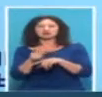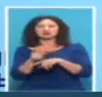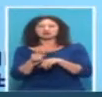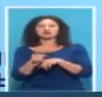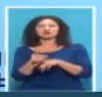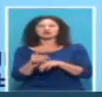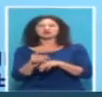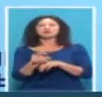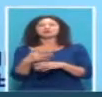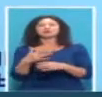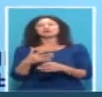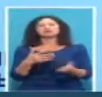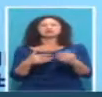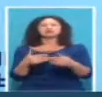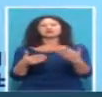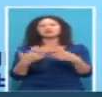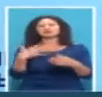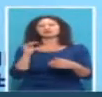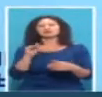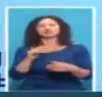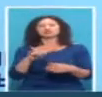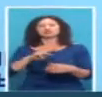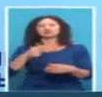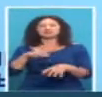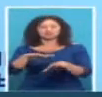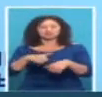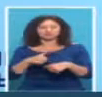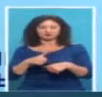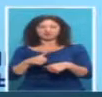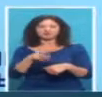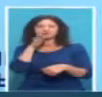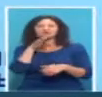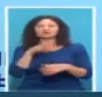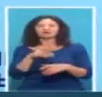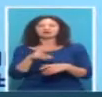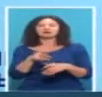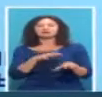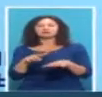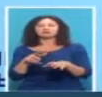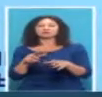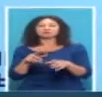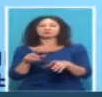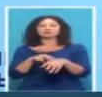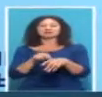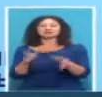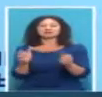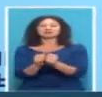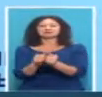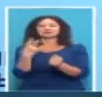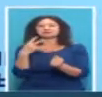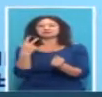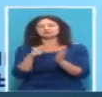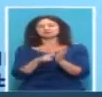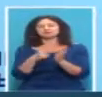ноутбук стоимостью 50 тысяч тенге. В ходе проведения оперативно-розыскных мероприятий были задержаны двое подозреваемых 28 и 32